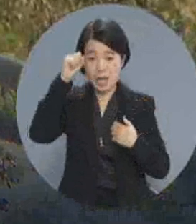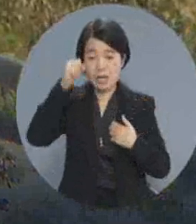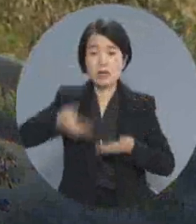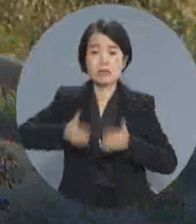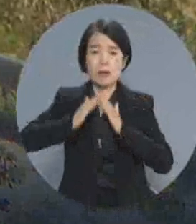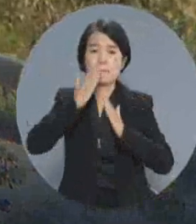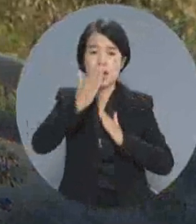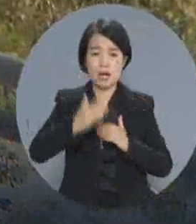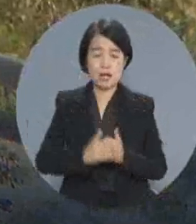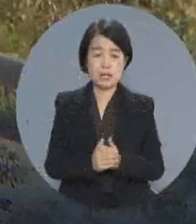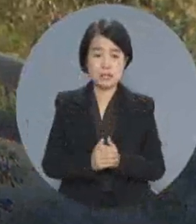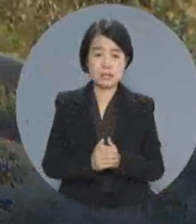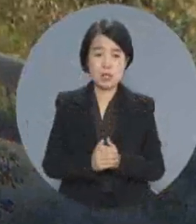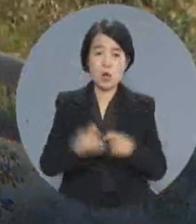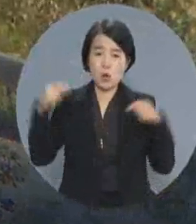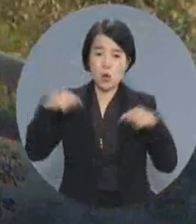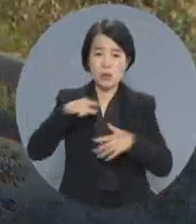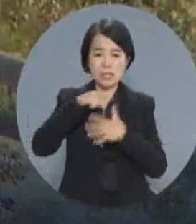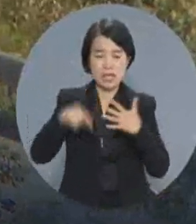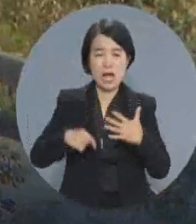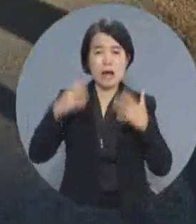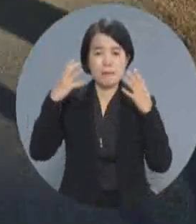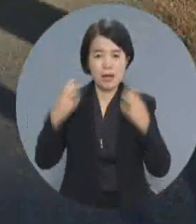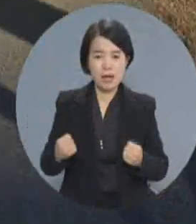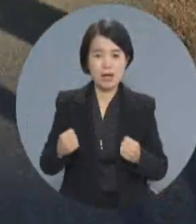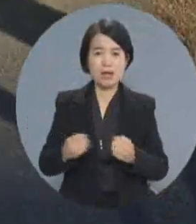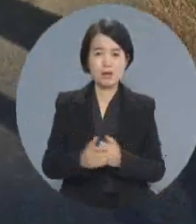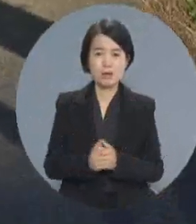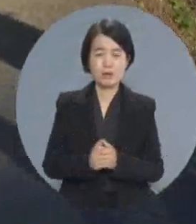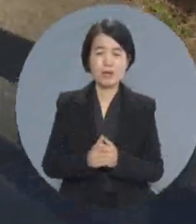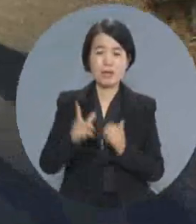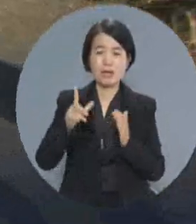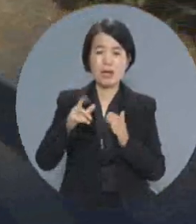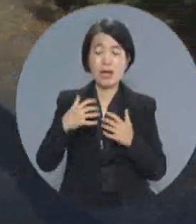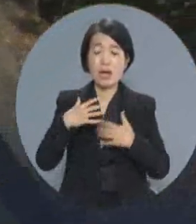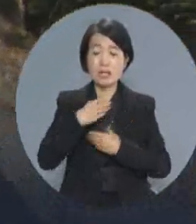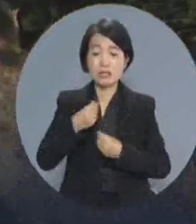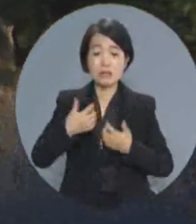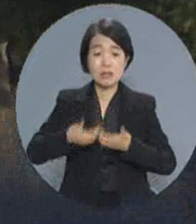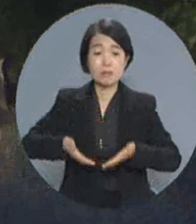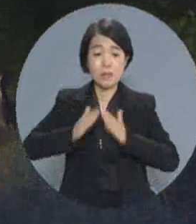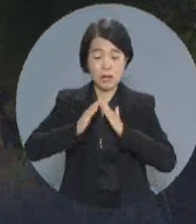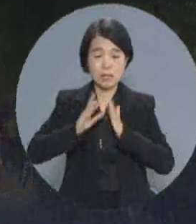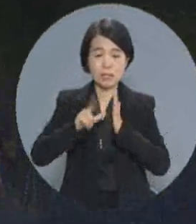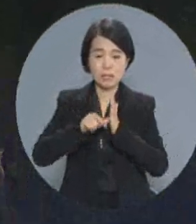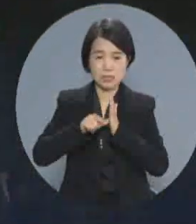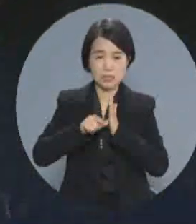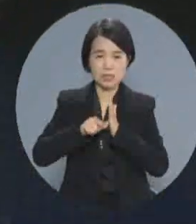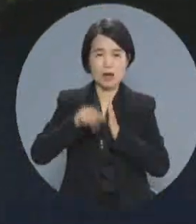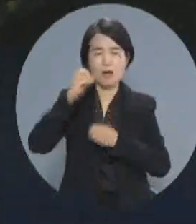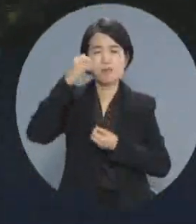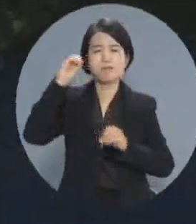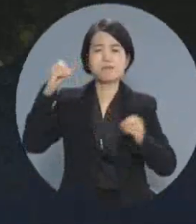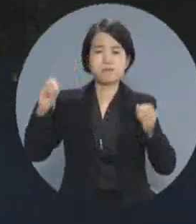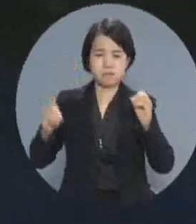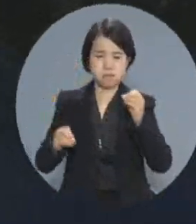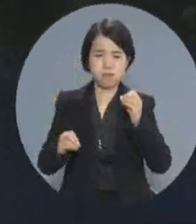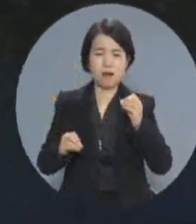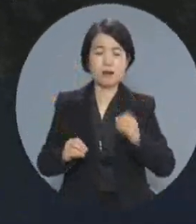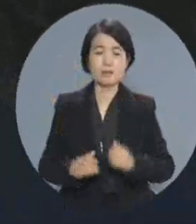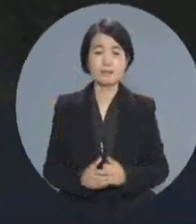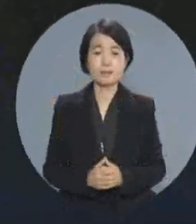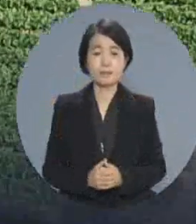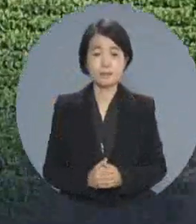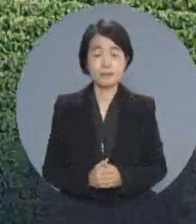되거든요. 그래서 좀 협의 사항도 많고요. 그러다 보니까 조금 안전신호 설치하는데도 조금 시간이 많이